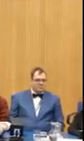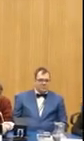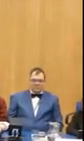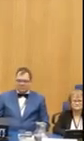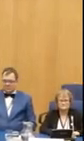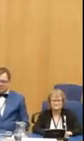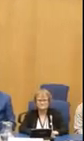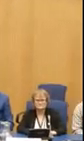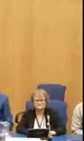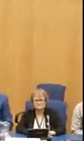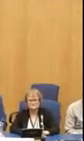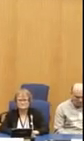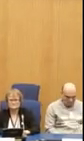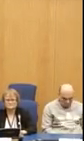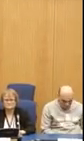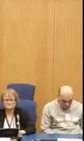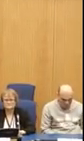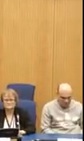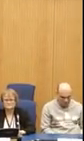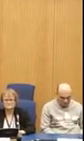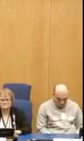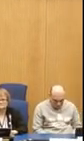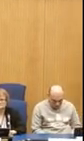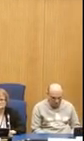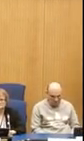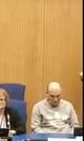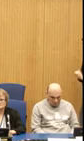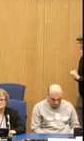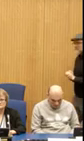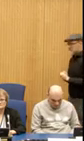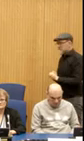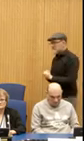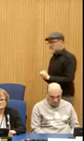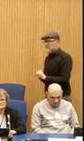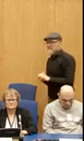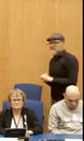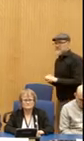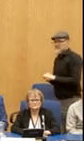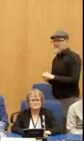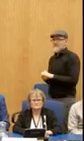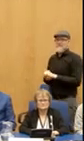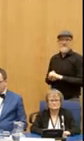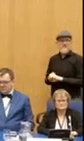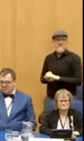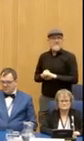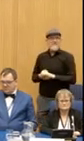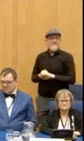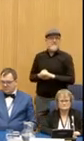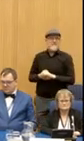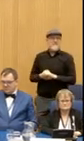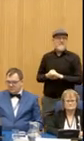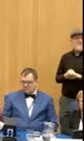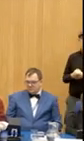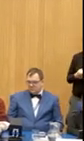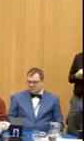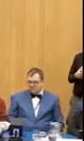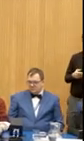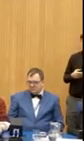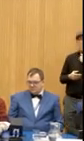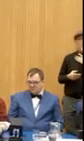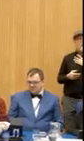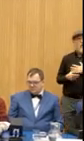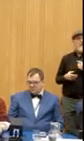Ja, verehrtes Publikum, liebe Anwesende, erst einmal bedanke ich mich ganz herzlich dafür, dass ich hier dabei sein